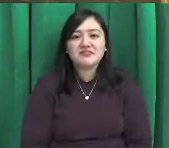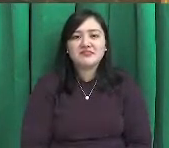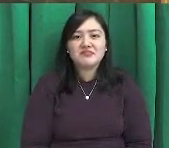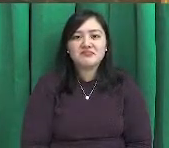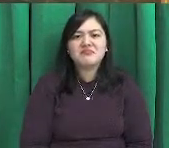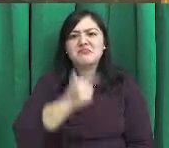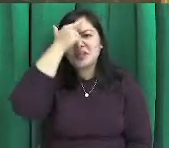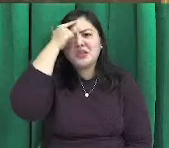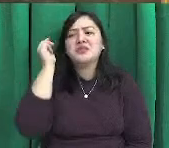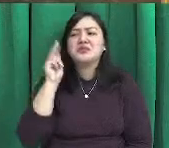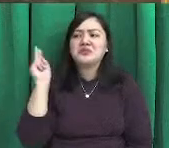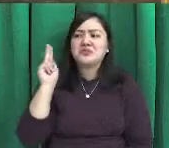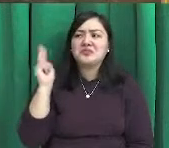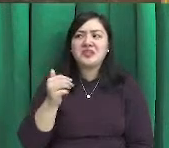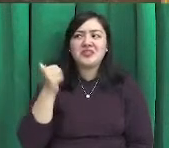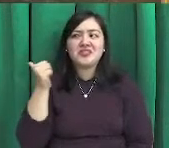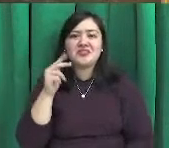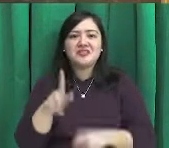using money. Using other people's money.